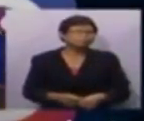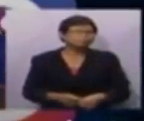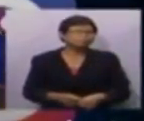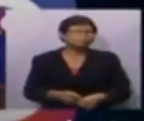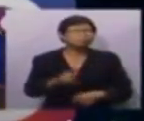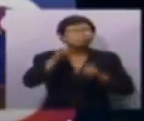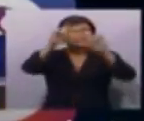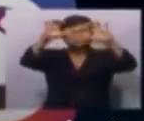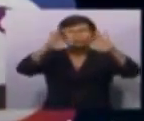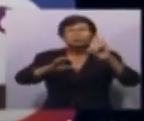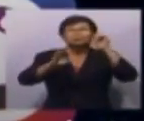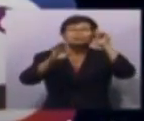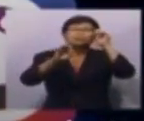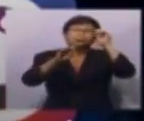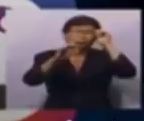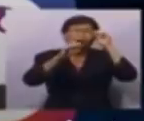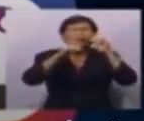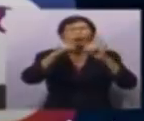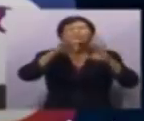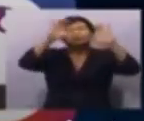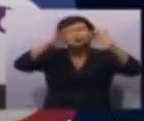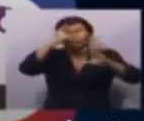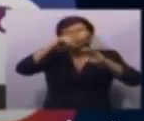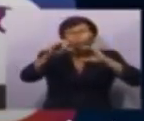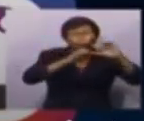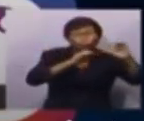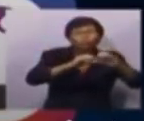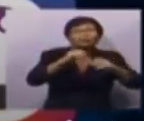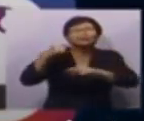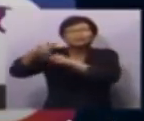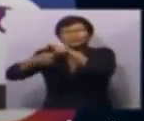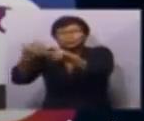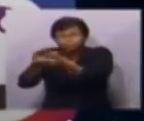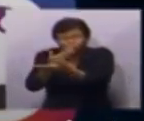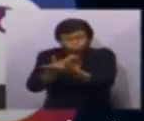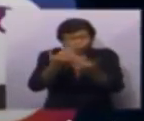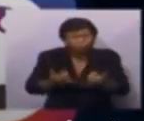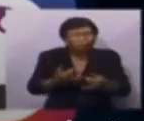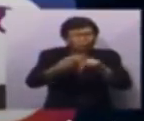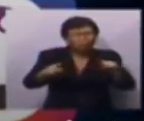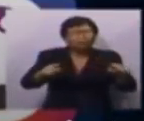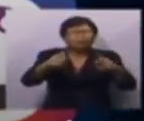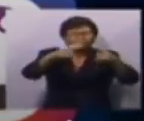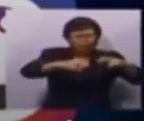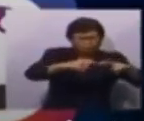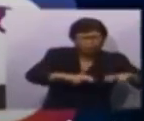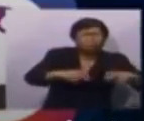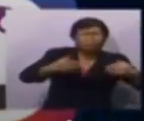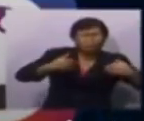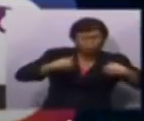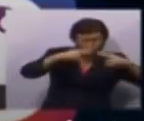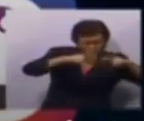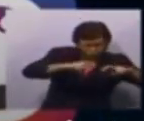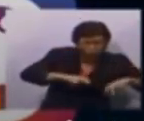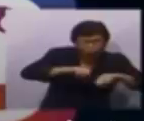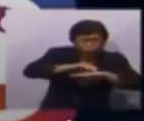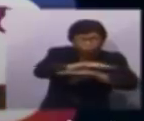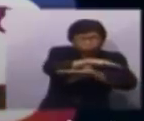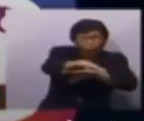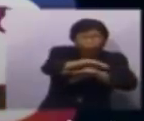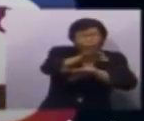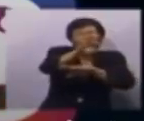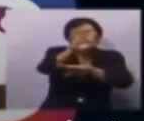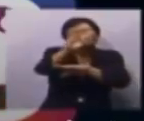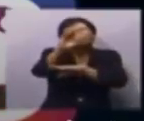saluran untuk berkomunikasi terutamanya dengan generasi baru. Tapi kajian juga mendapati bahawa pengaruh media sosial